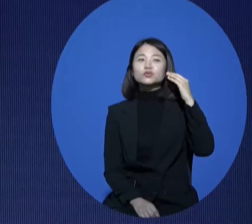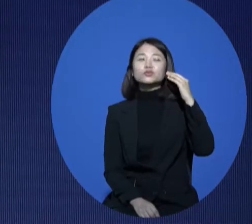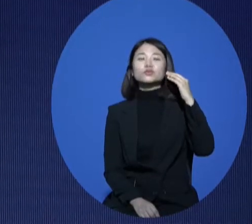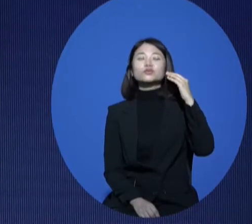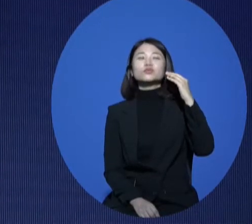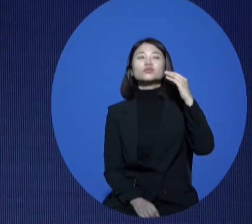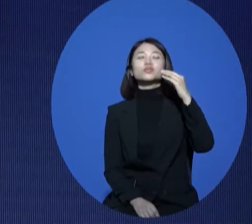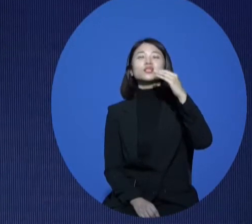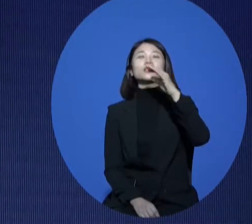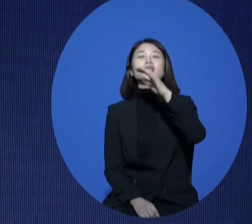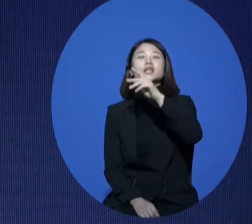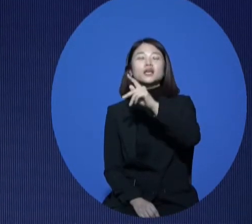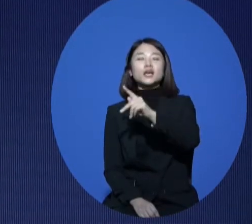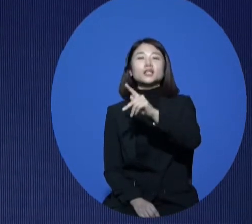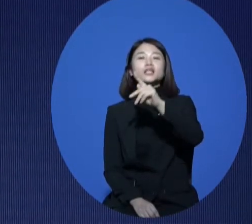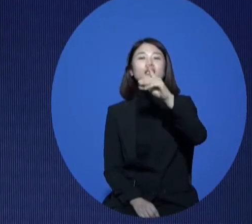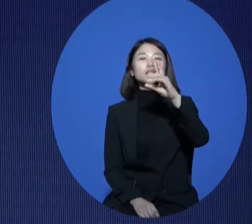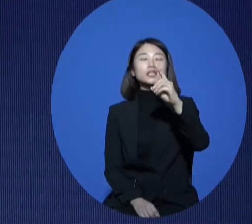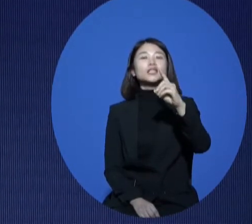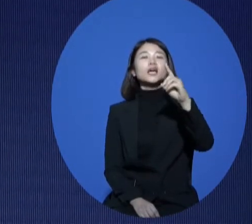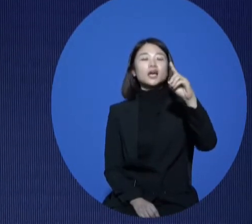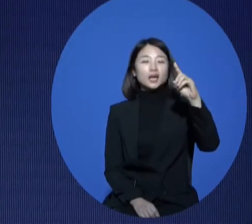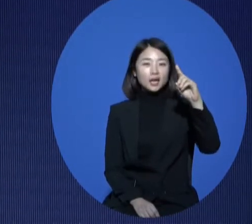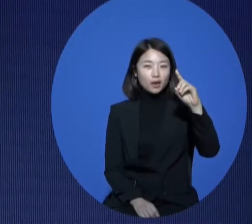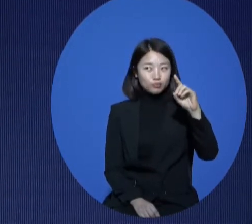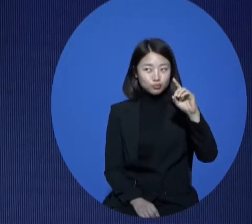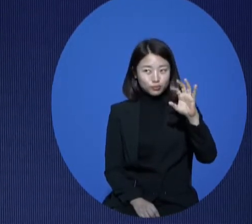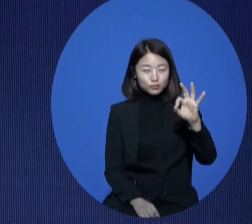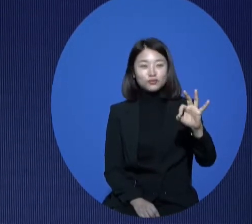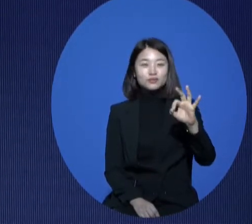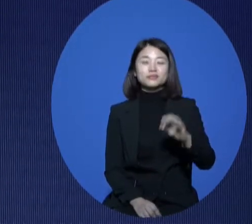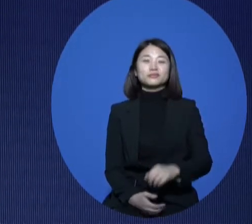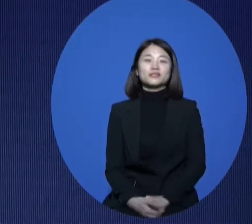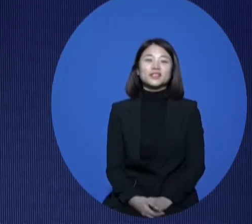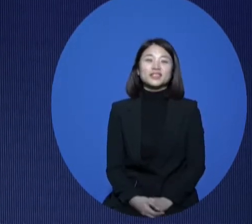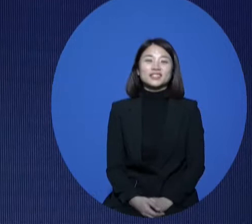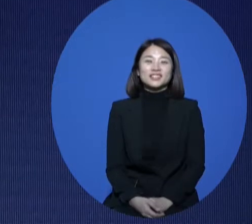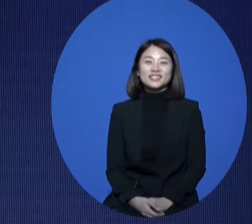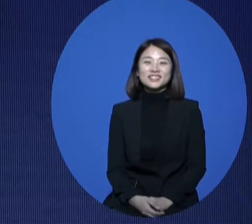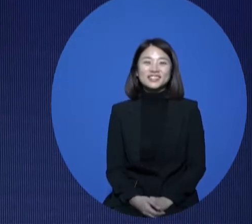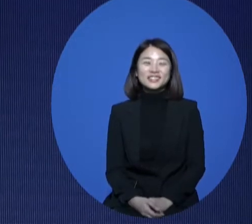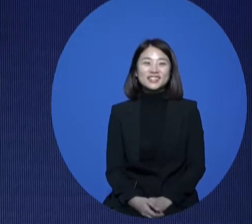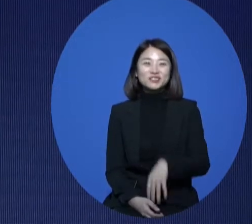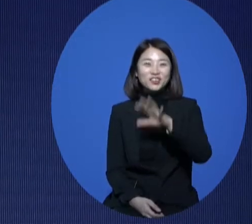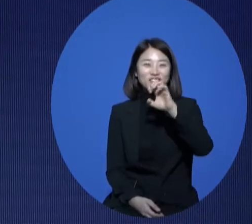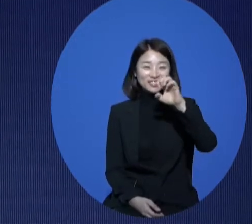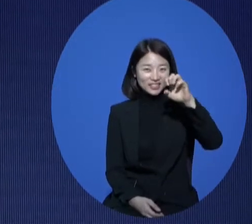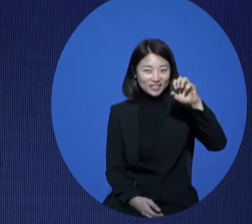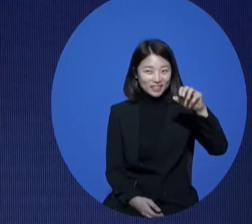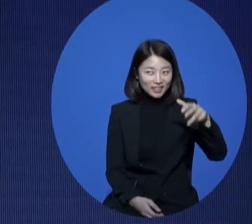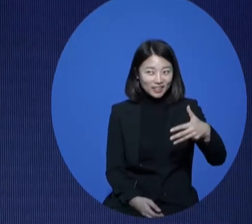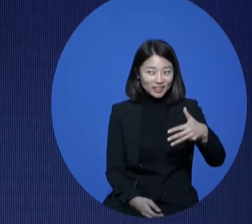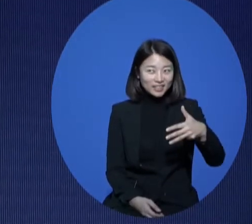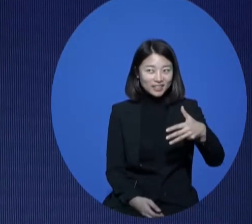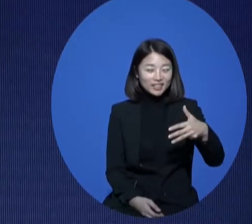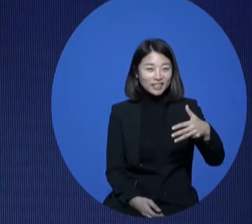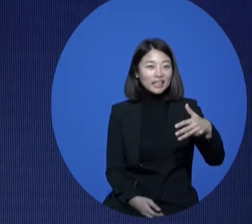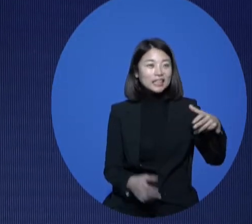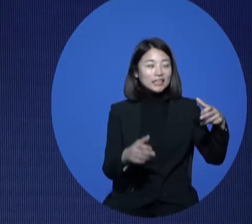브랜치가 KDF입니다. Korean Disability Forum. 거기에서 지금 평창 디서빌리티